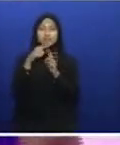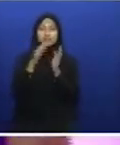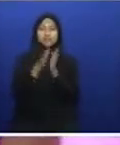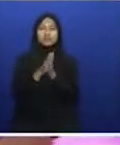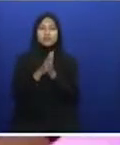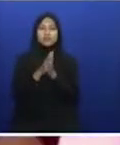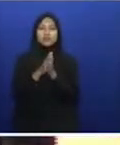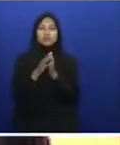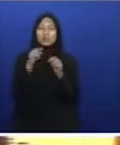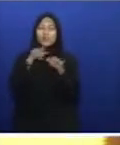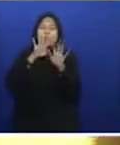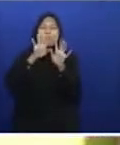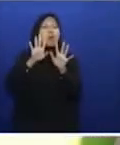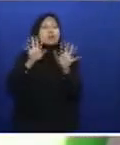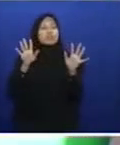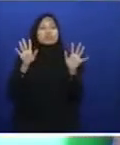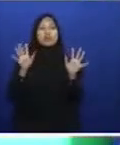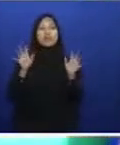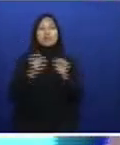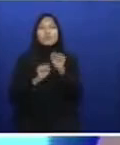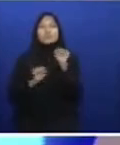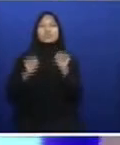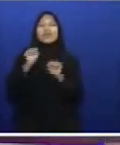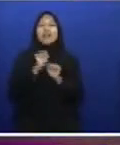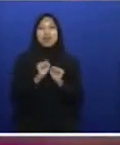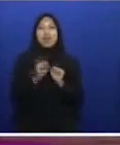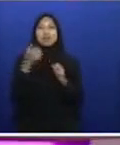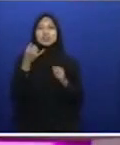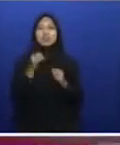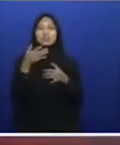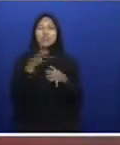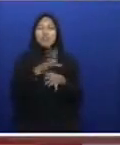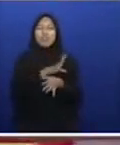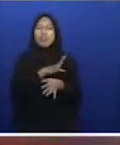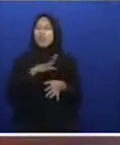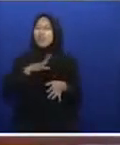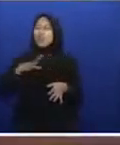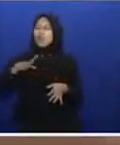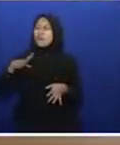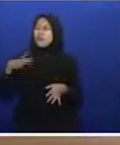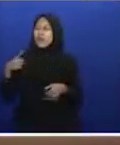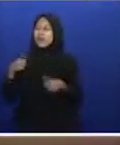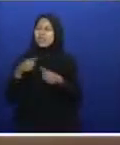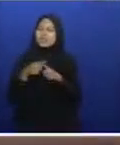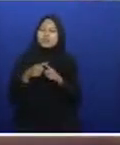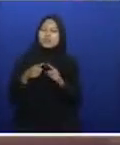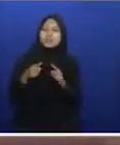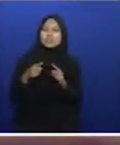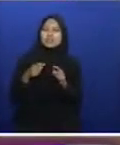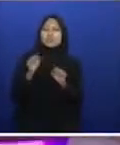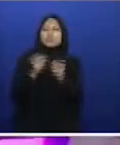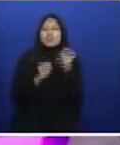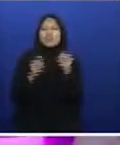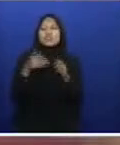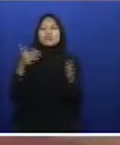sekali pengusaha-pengusaha yang sudah dari lama. Dan usahanya hanya berhenti